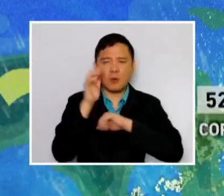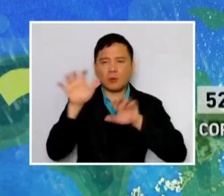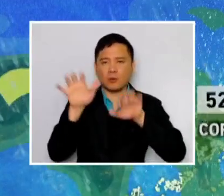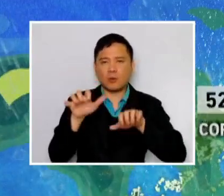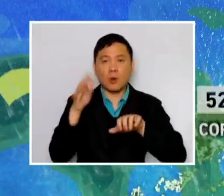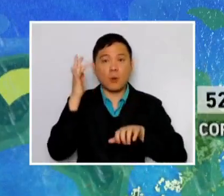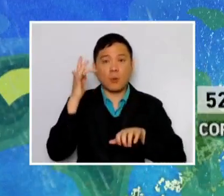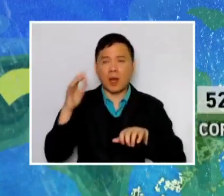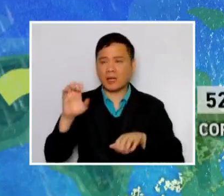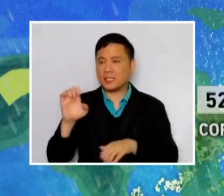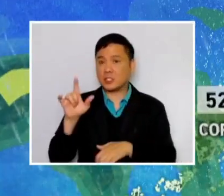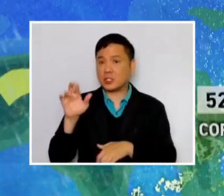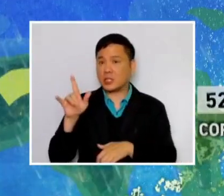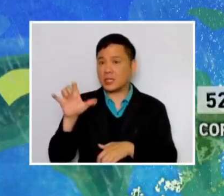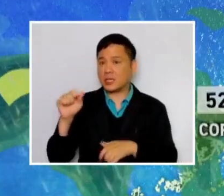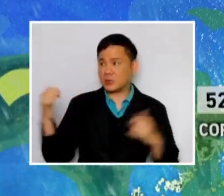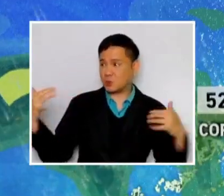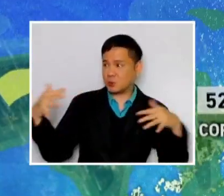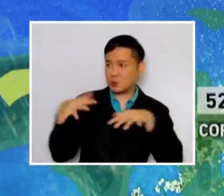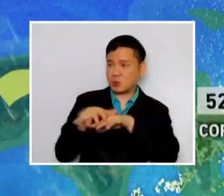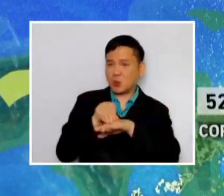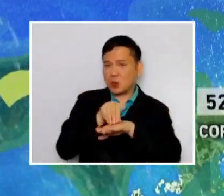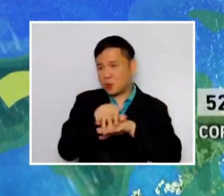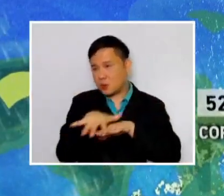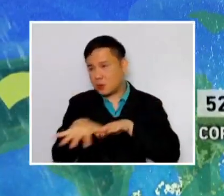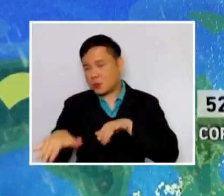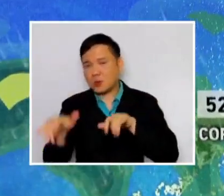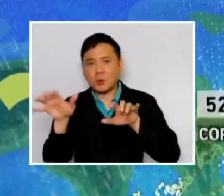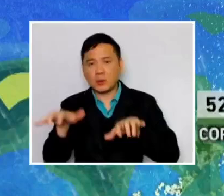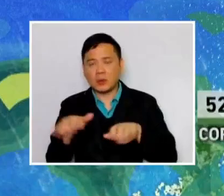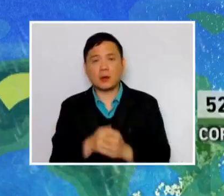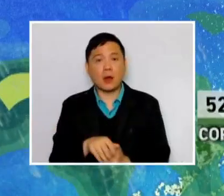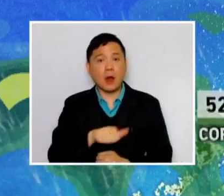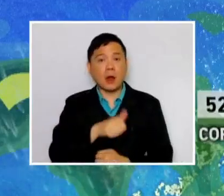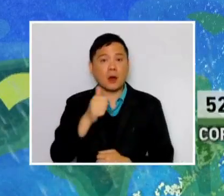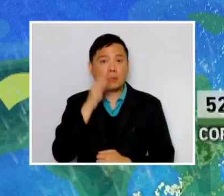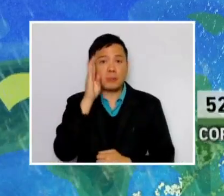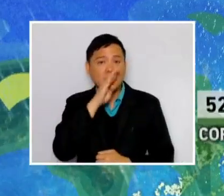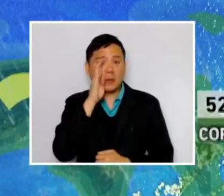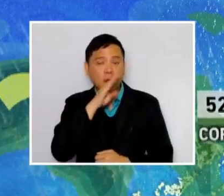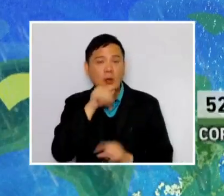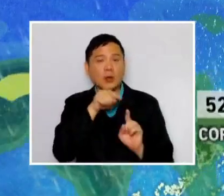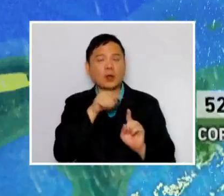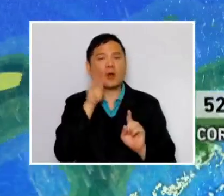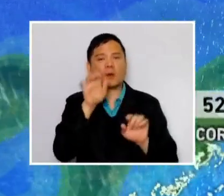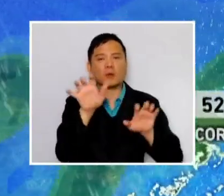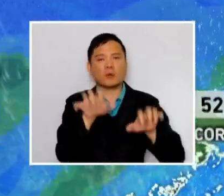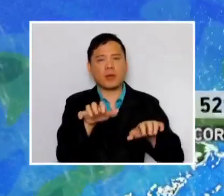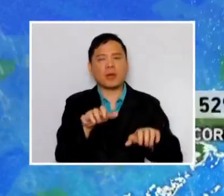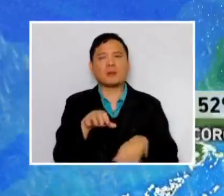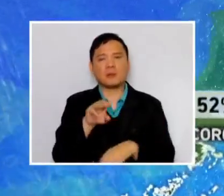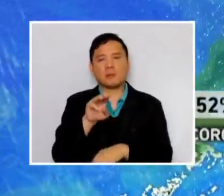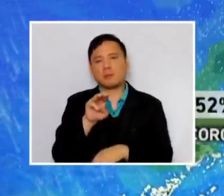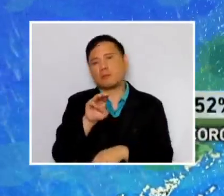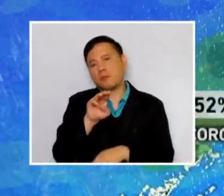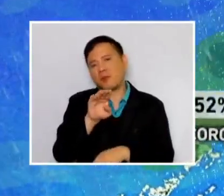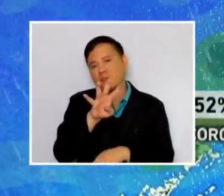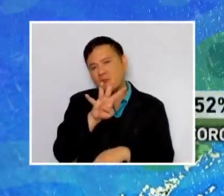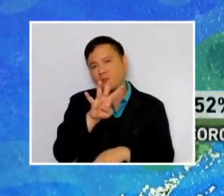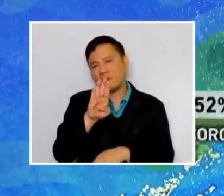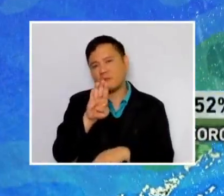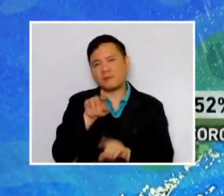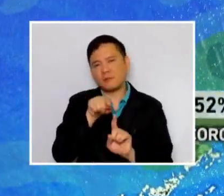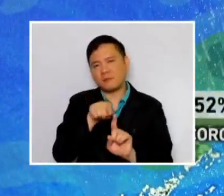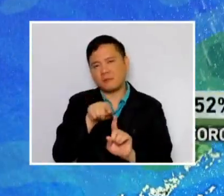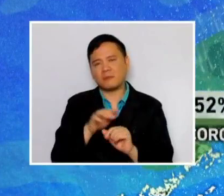tanghali hanggang gabi, maulan din sa Bicol Region at ibang parte ng Mimaropa. Sa hapon at gabi, may aasahan ding mahihinang ulan